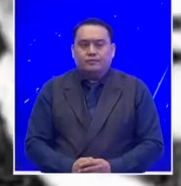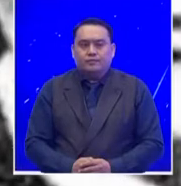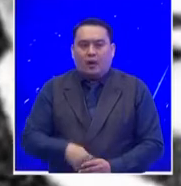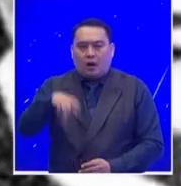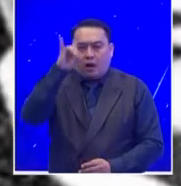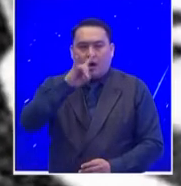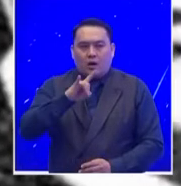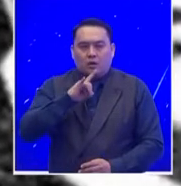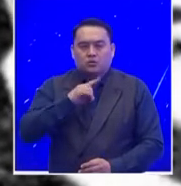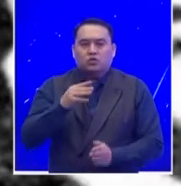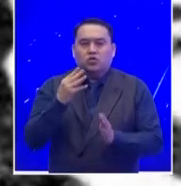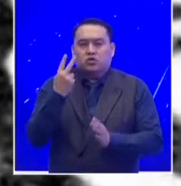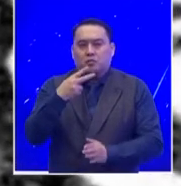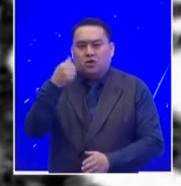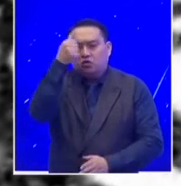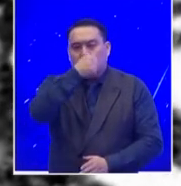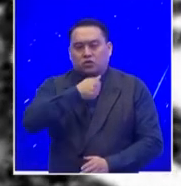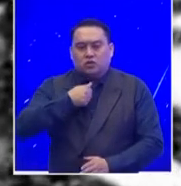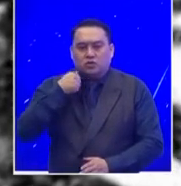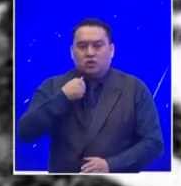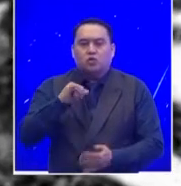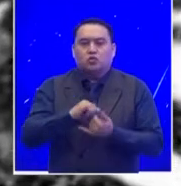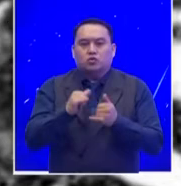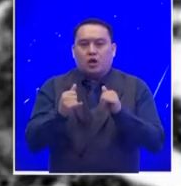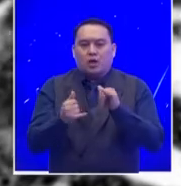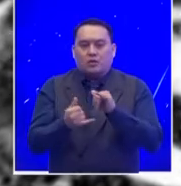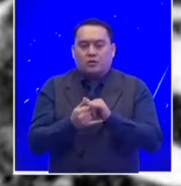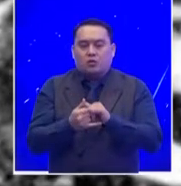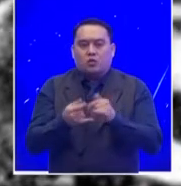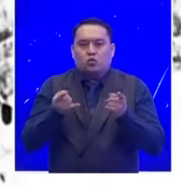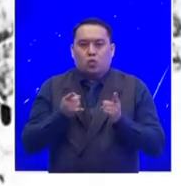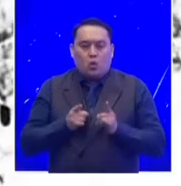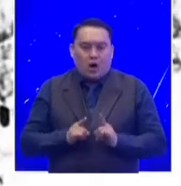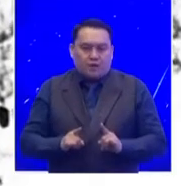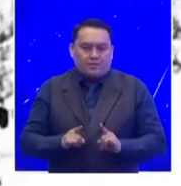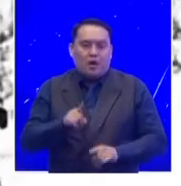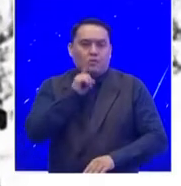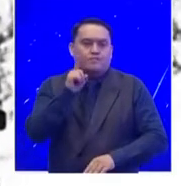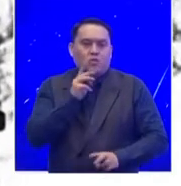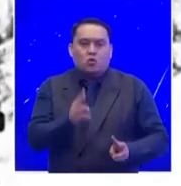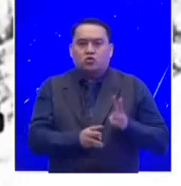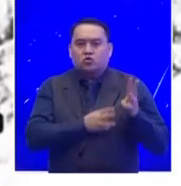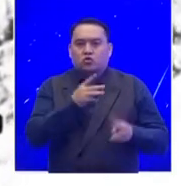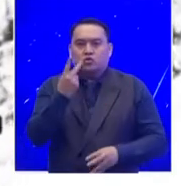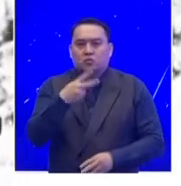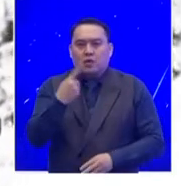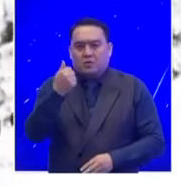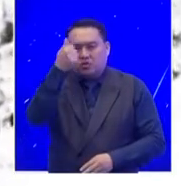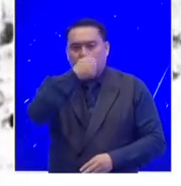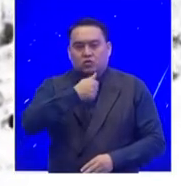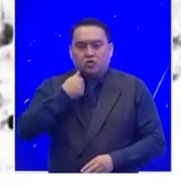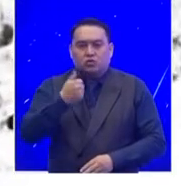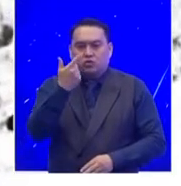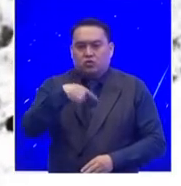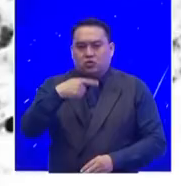Қазақтың қаһарманылы 1920 жылы Шығыс Қазақстан облысы Улан ауданында туған. Жастық шағынан жалынды жігіт 21 жасында соғысқа